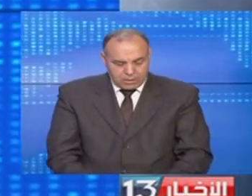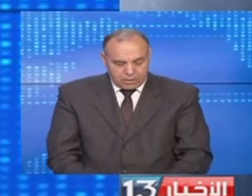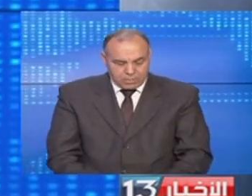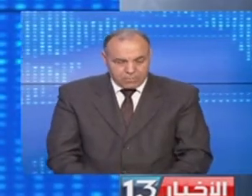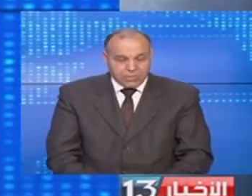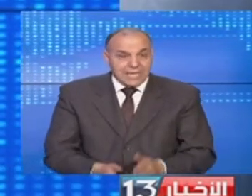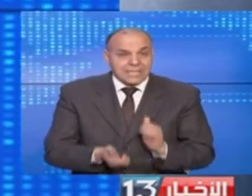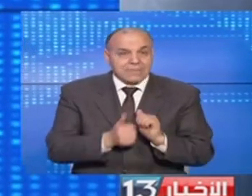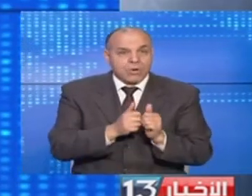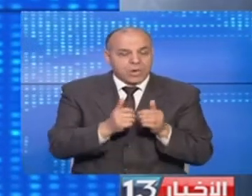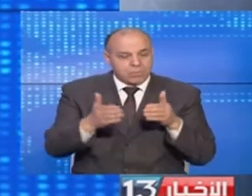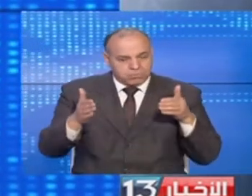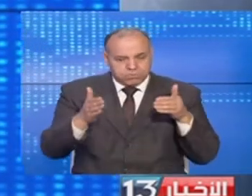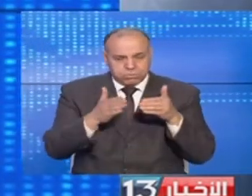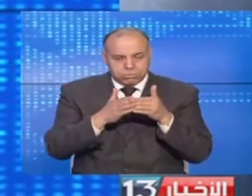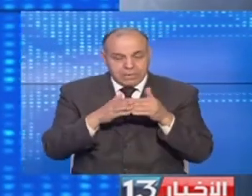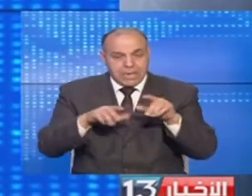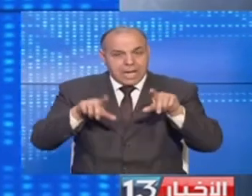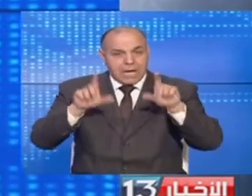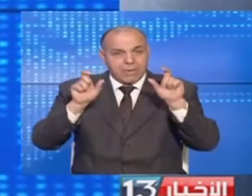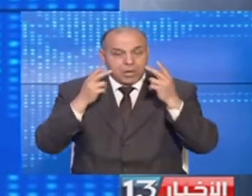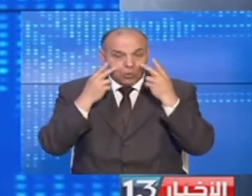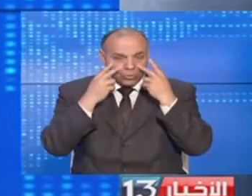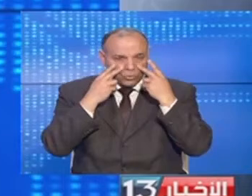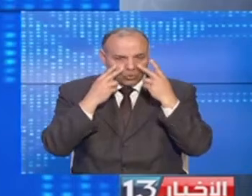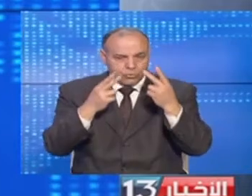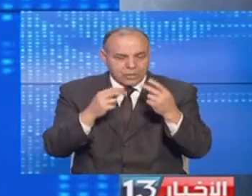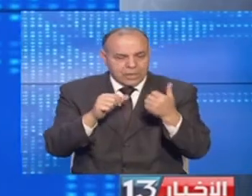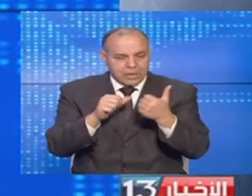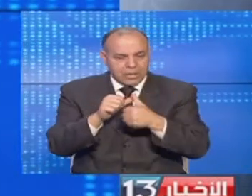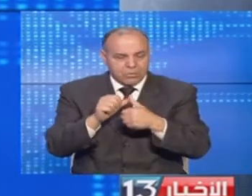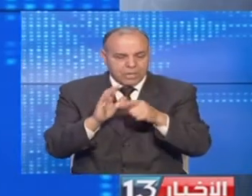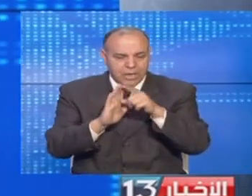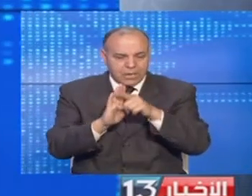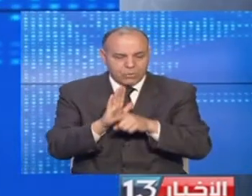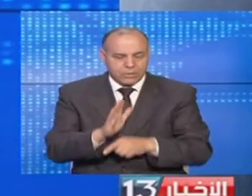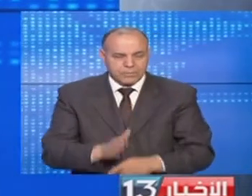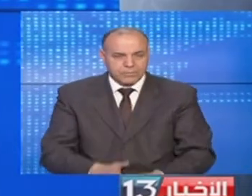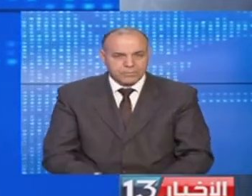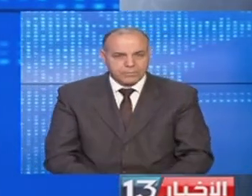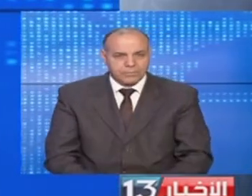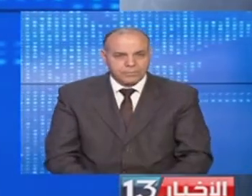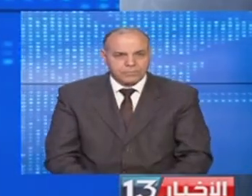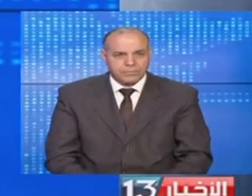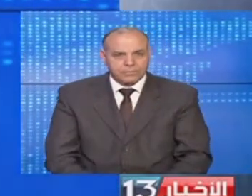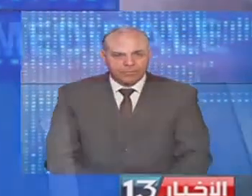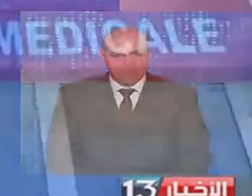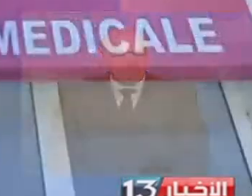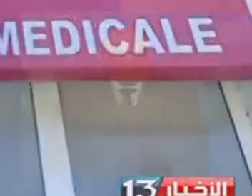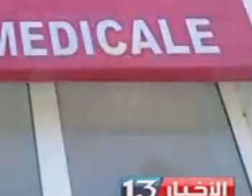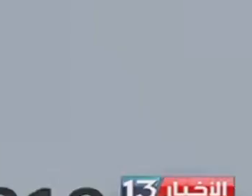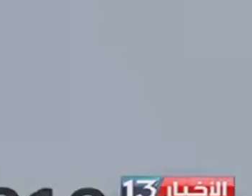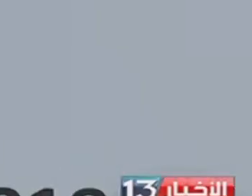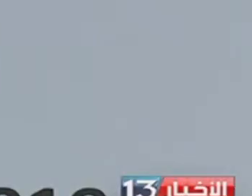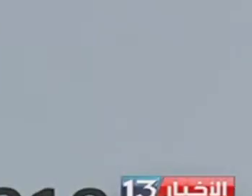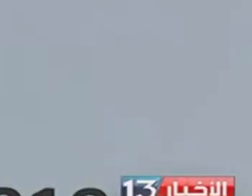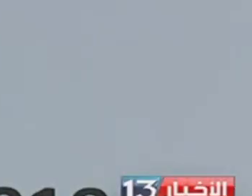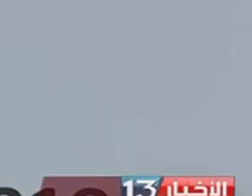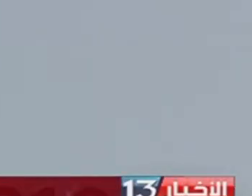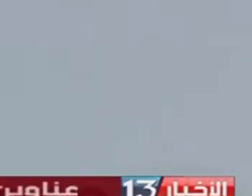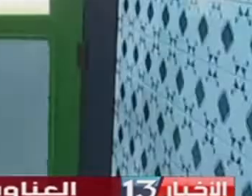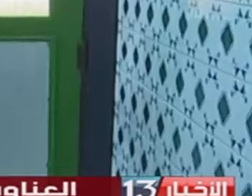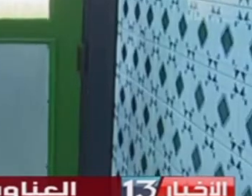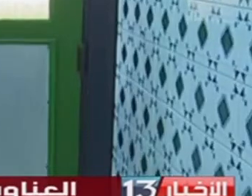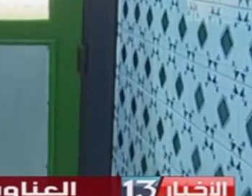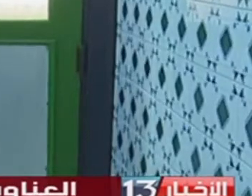بالرياضه نصل الى ختام النشره مشاهدينا الكرام ونذكركم بعناوينها تسجيل مائه حاله وفاه جديده